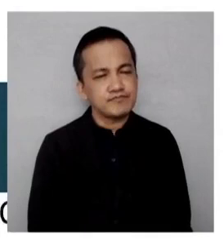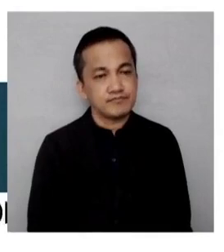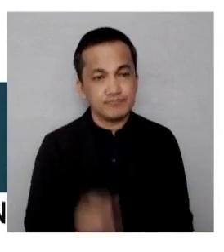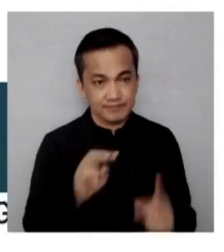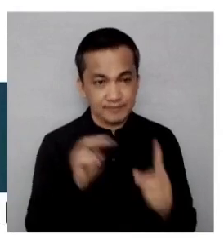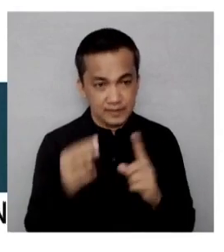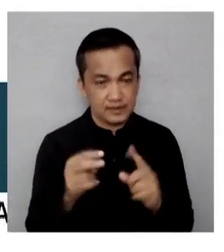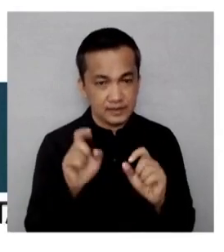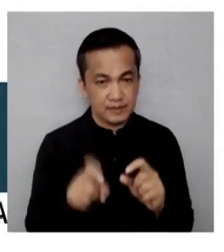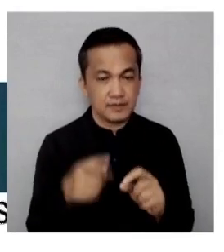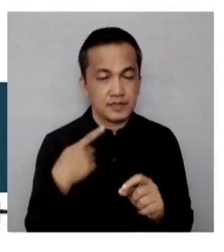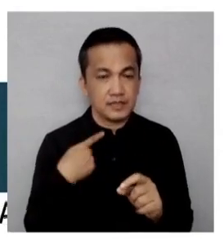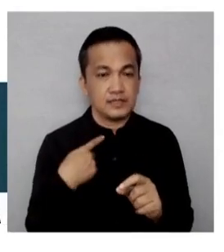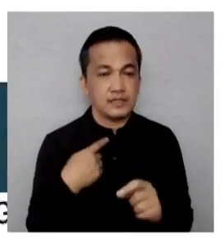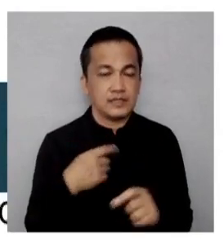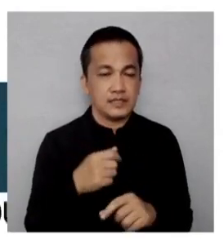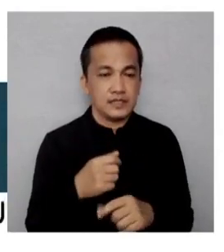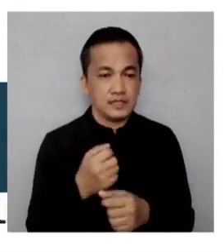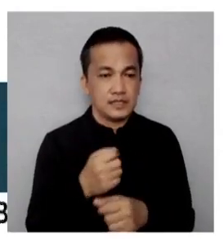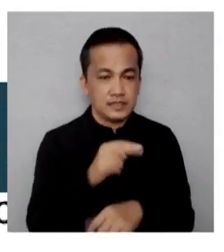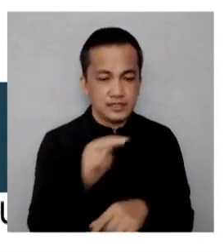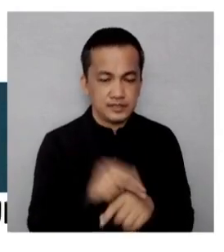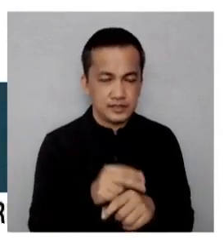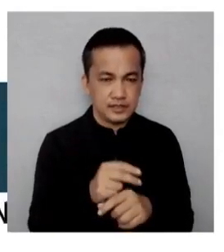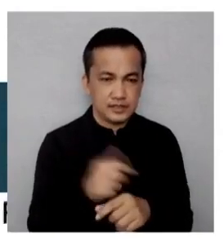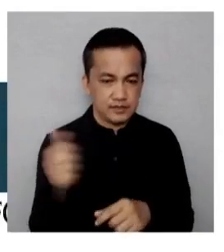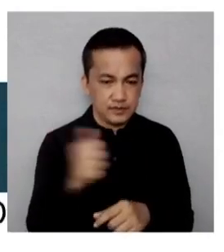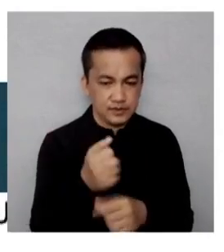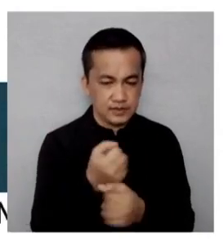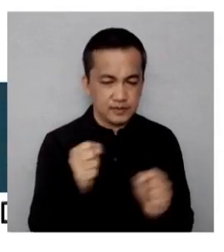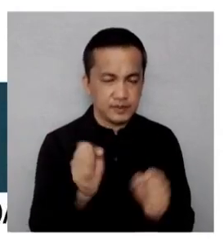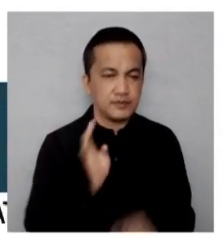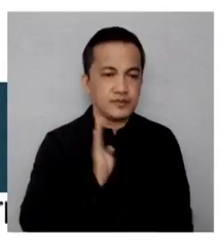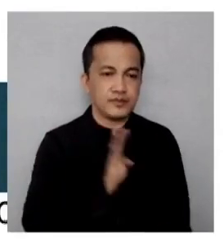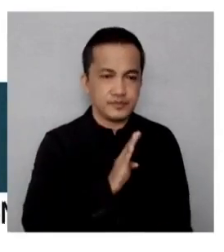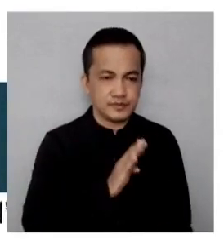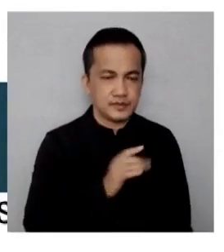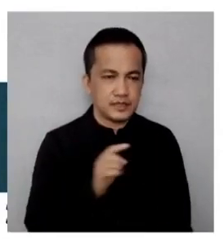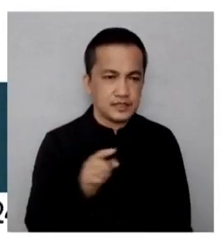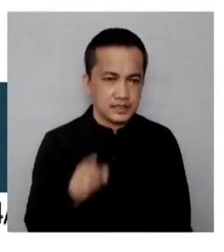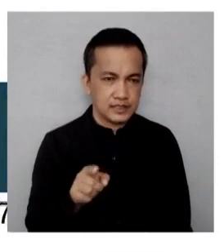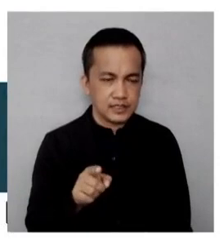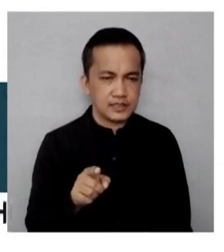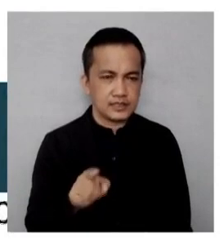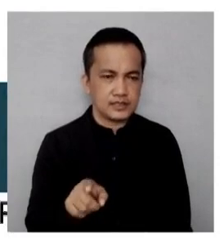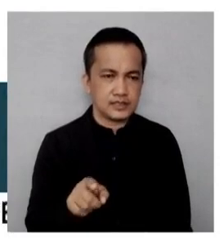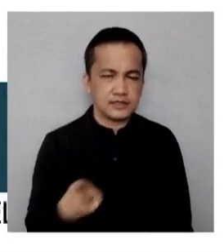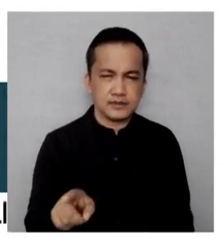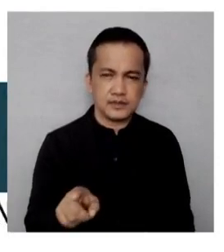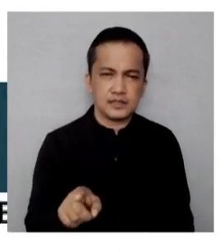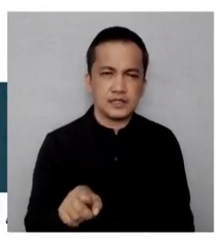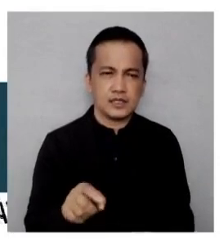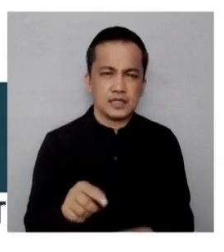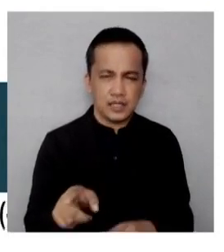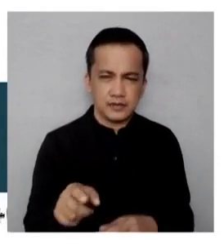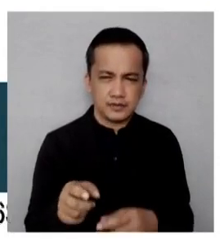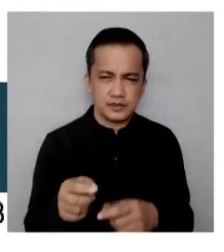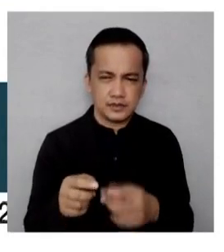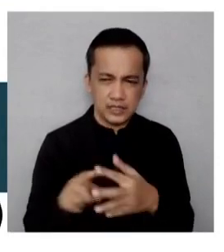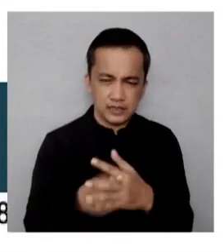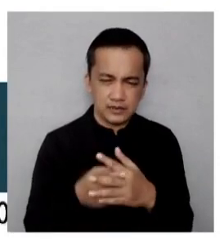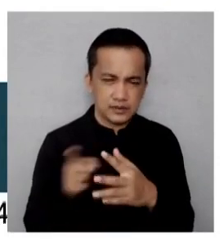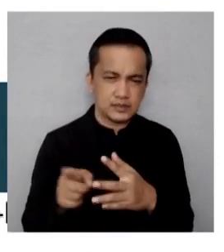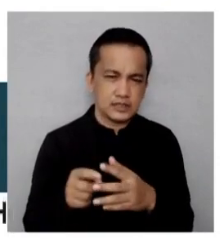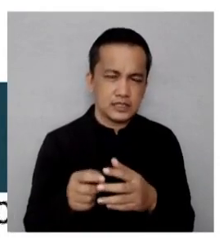na magkaroon ng National Transportation Safety Board so you can build on these tragedies and prevent future tragedies from happening ever